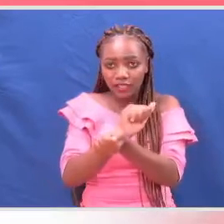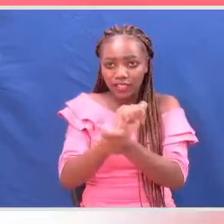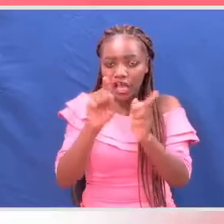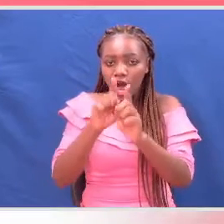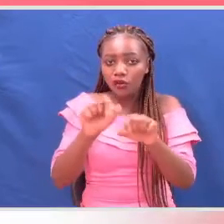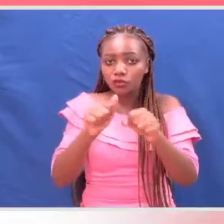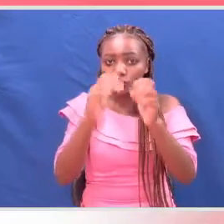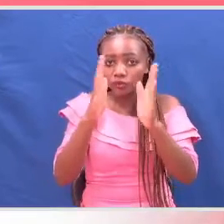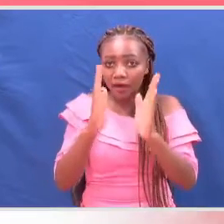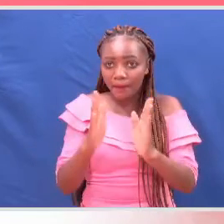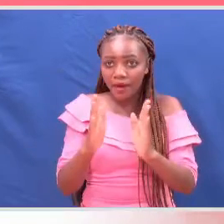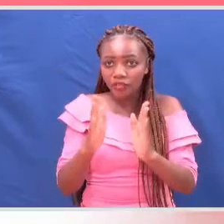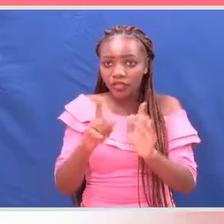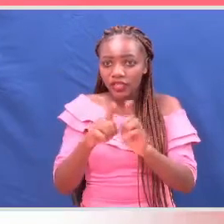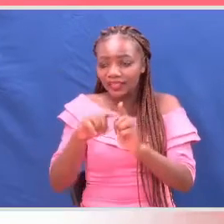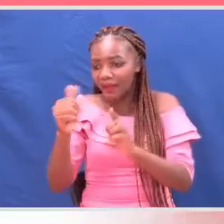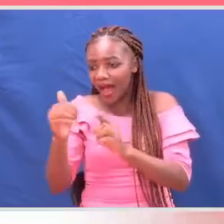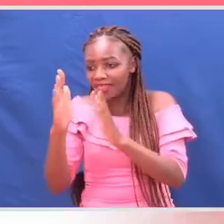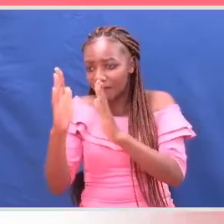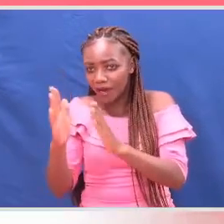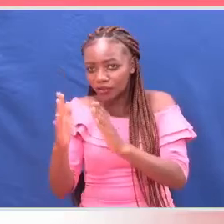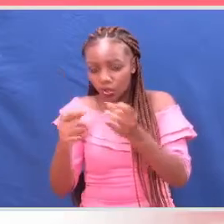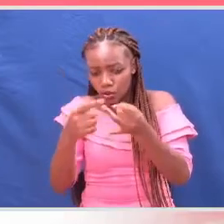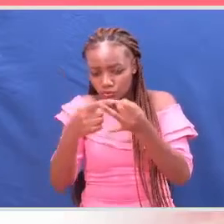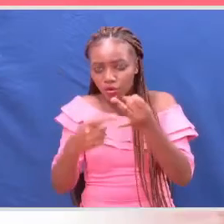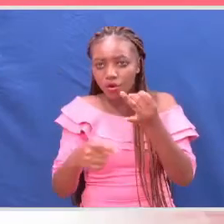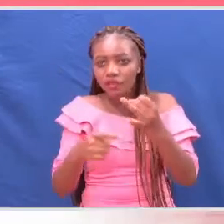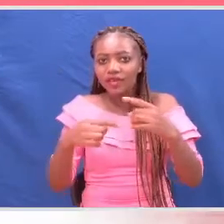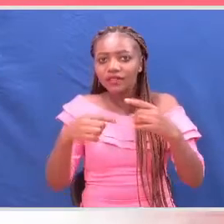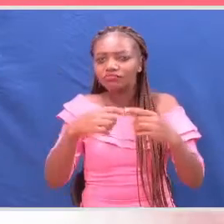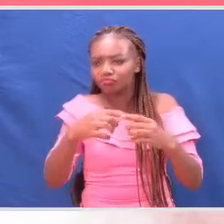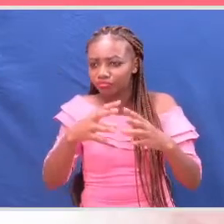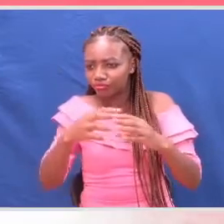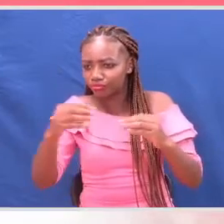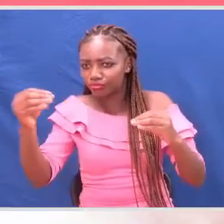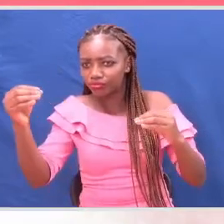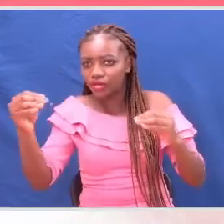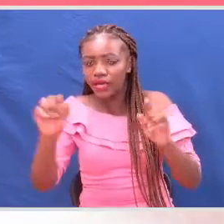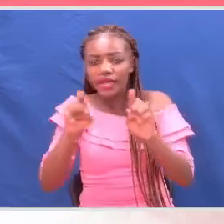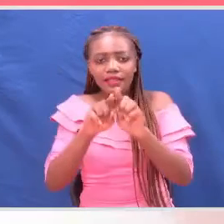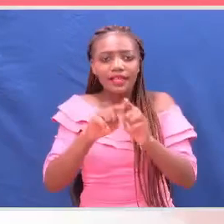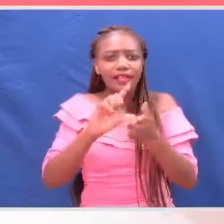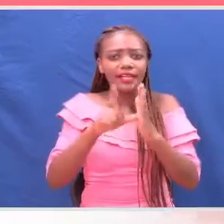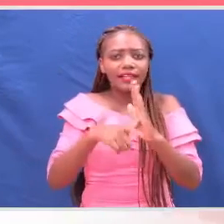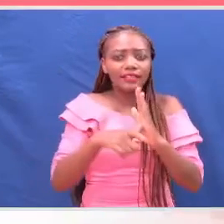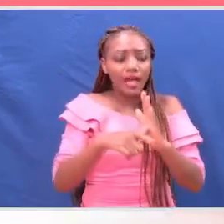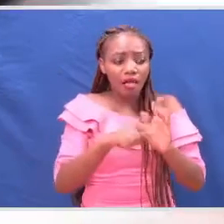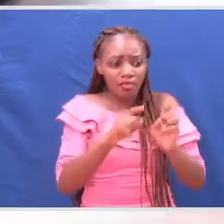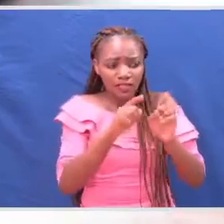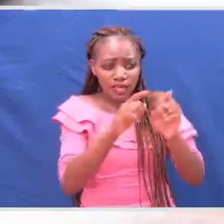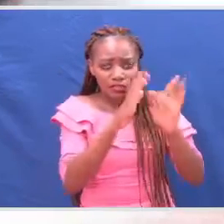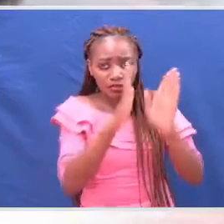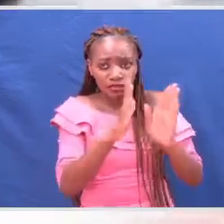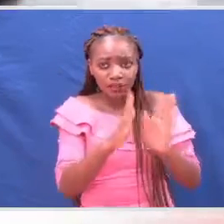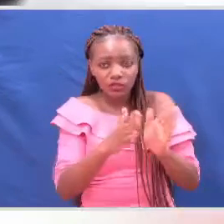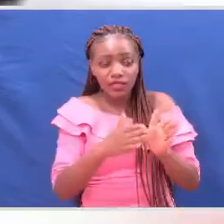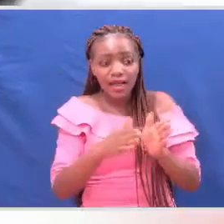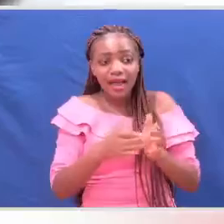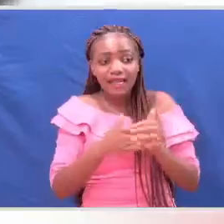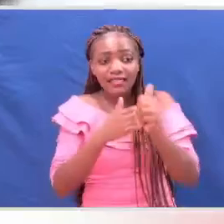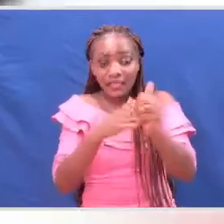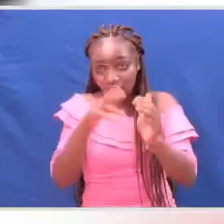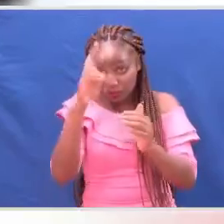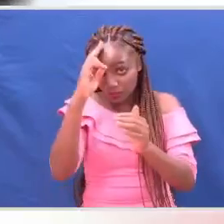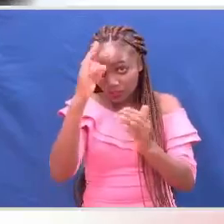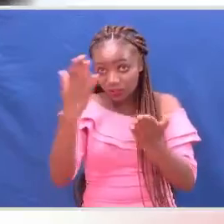mwendesha pikipiki pamoja na abiria mwingine wakifaulu kutoroka. Baadaye mshukiwa huyo aliwaelekeza maafisa wa polisi